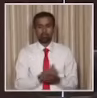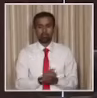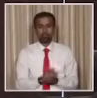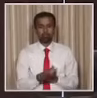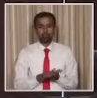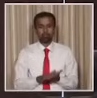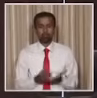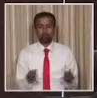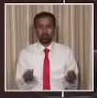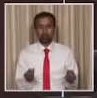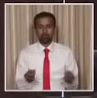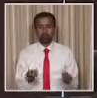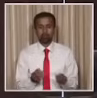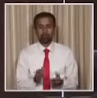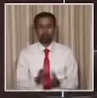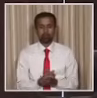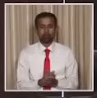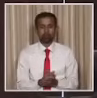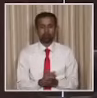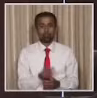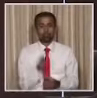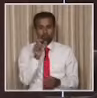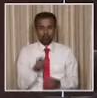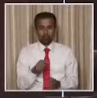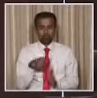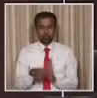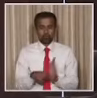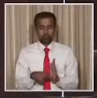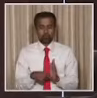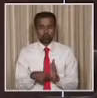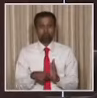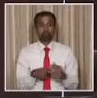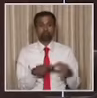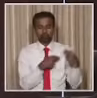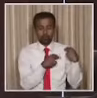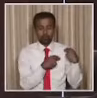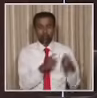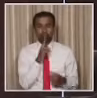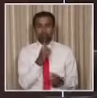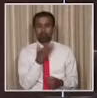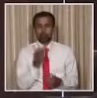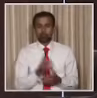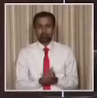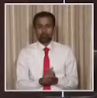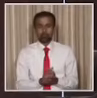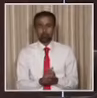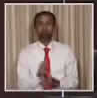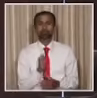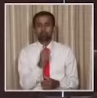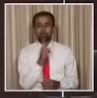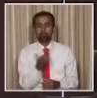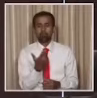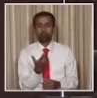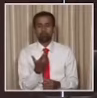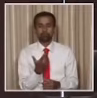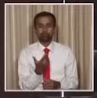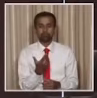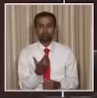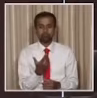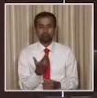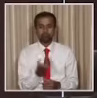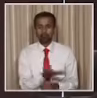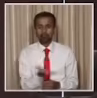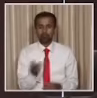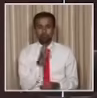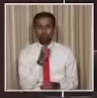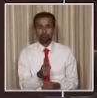ලැහැත්ති කරලා දෙන්නකෝ කරු හැම ජනාධිපතිතුමනි ඔබතුමාද මේ රටේ පාරකාරය නේද කියලා ඔබතුමාට කියන්න තිබ්බනේ ඇයි ඔබතුමා හැම නොකිය ඇයි ඒකයි සභාවේ